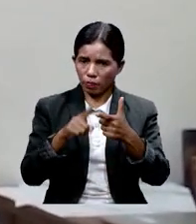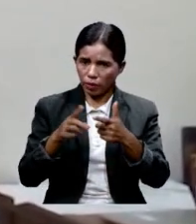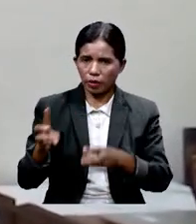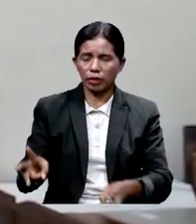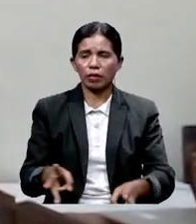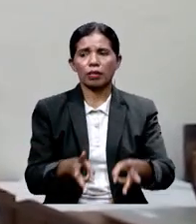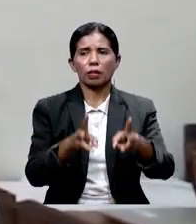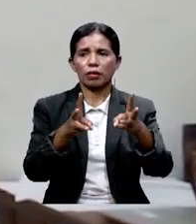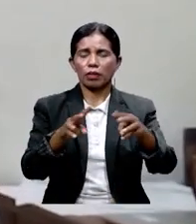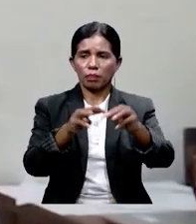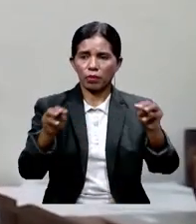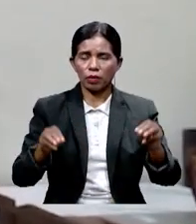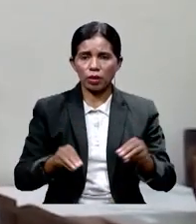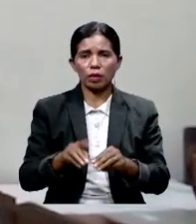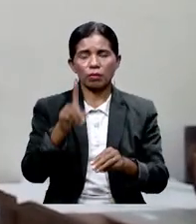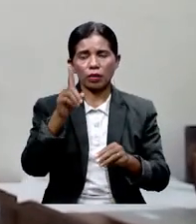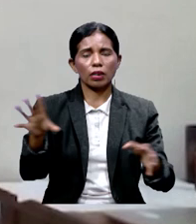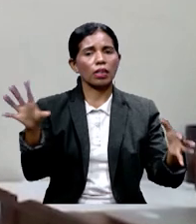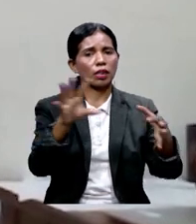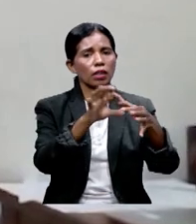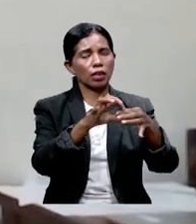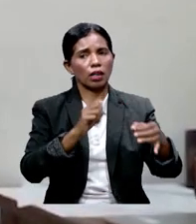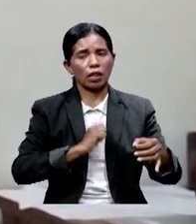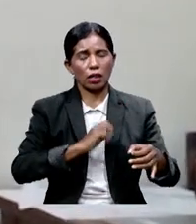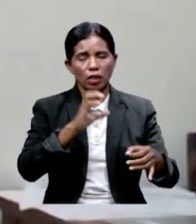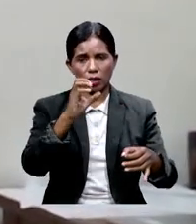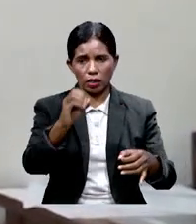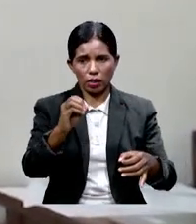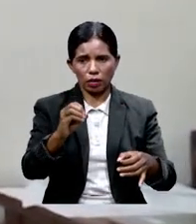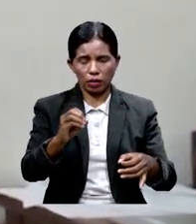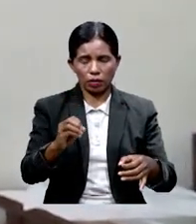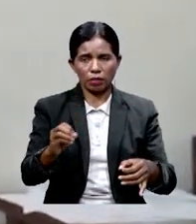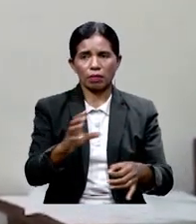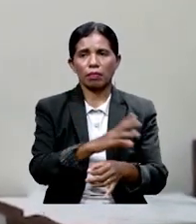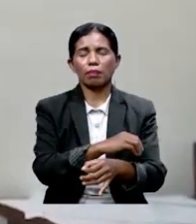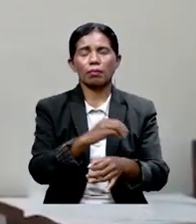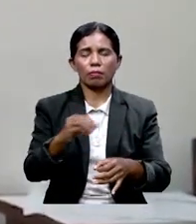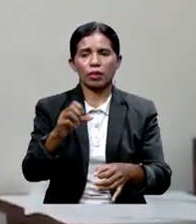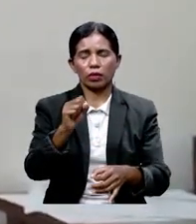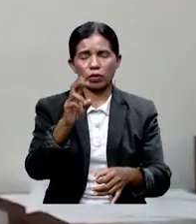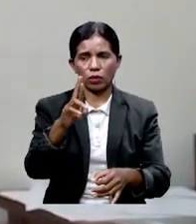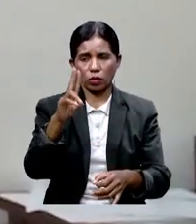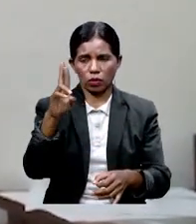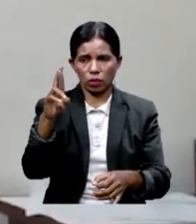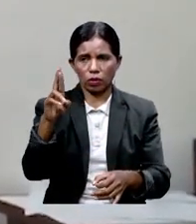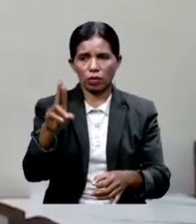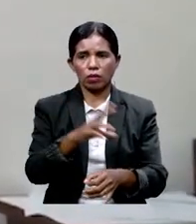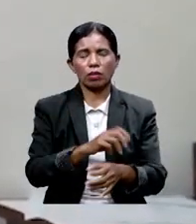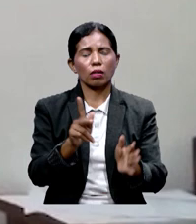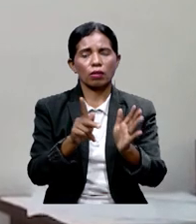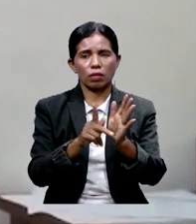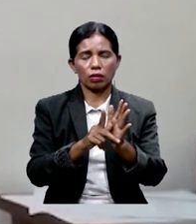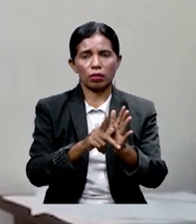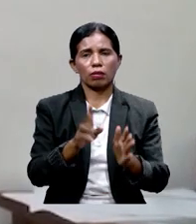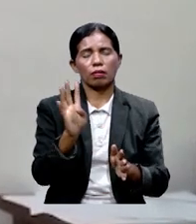estrada munisipa liga Ainaro munisipa Ainaro va posto atur via sucrai a una distanza di 22 km.